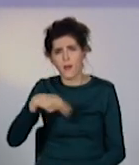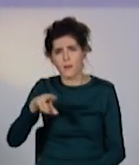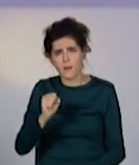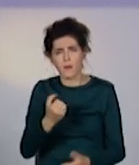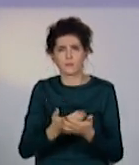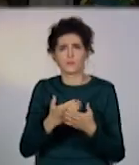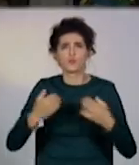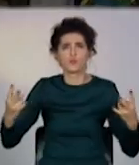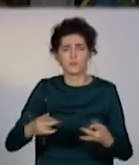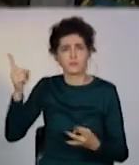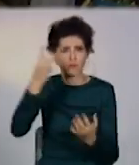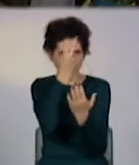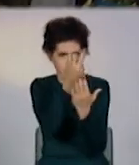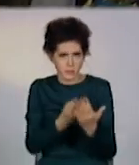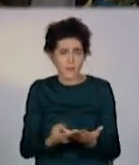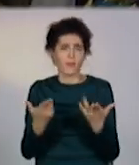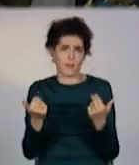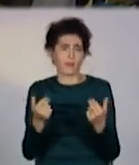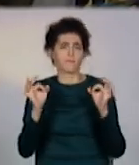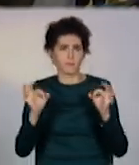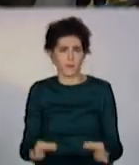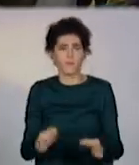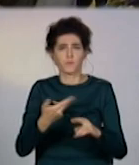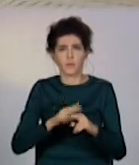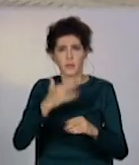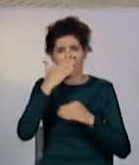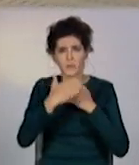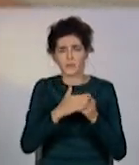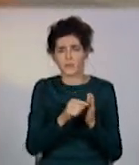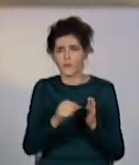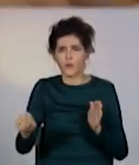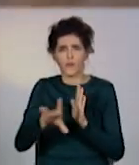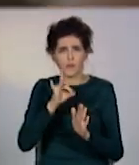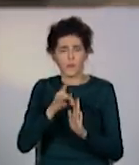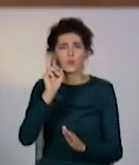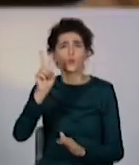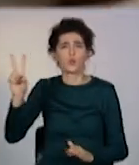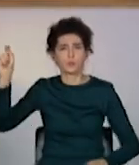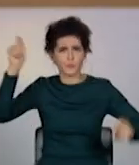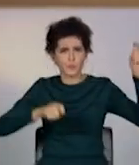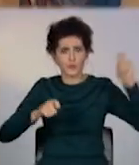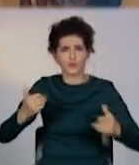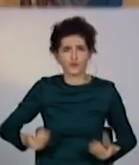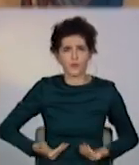зауваження врахував. На думку експертів, вже на найближчих місцевих виборах переселенці, які проживають у